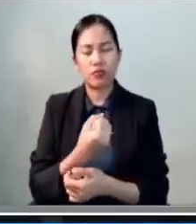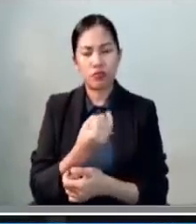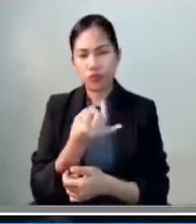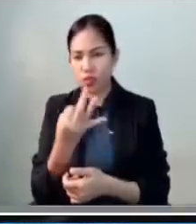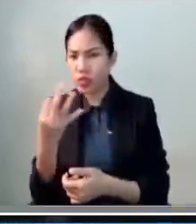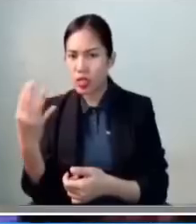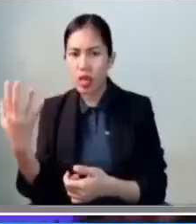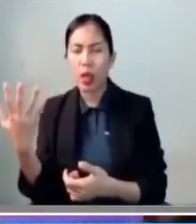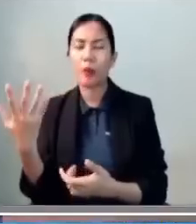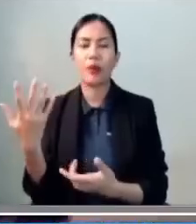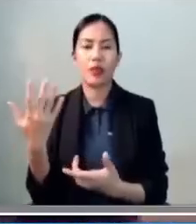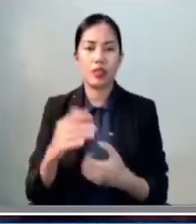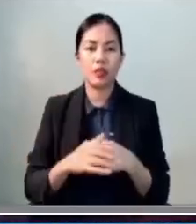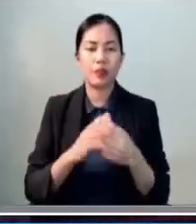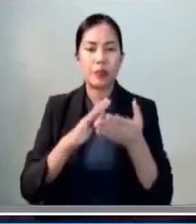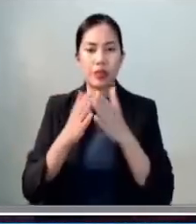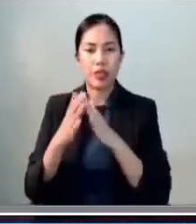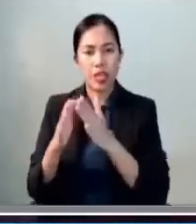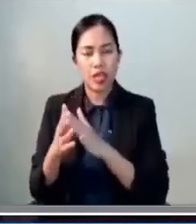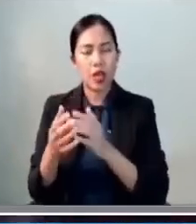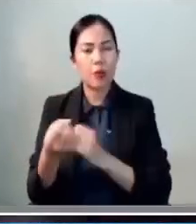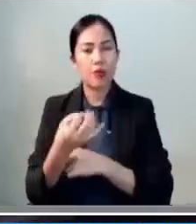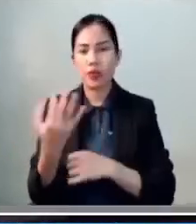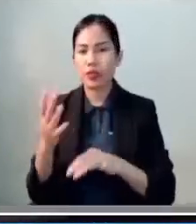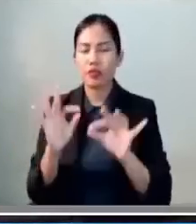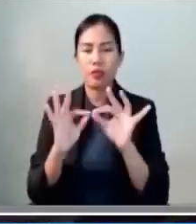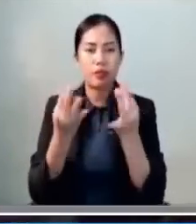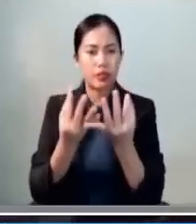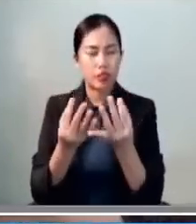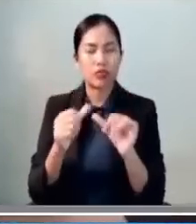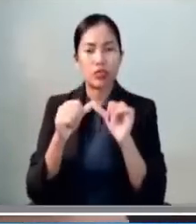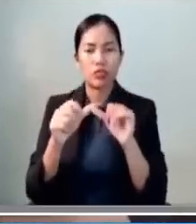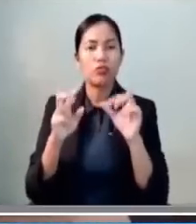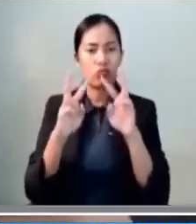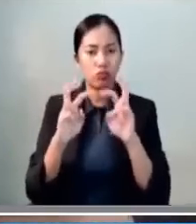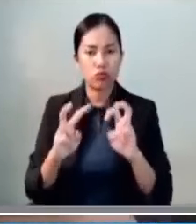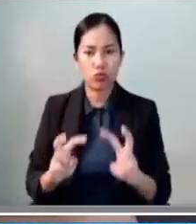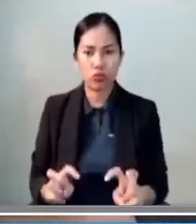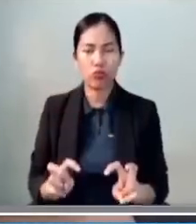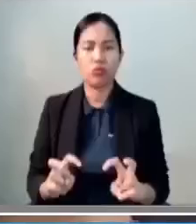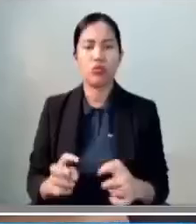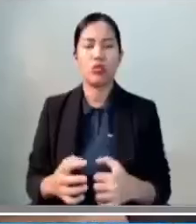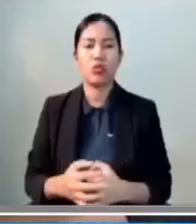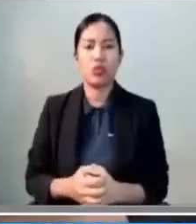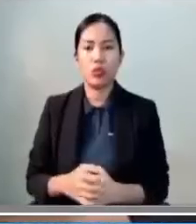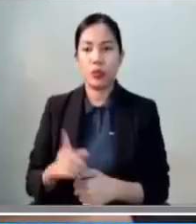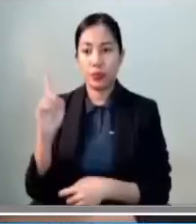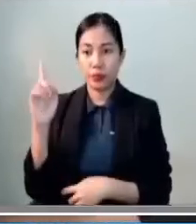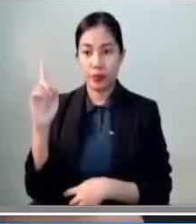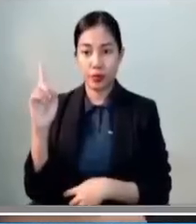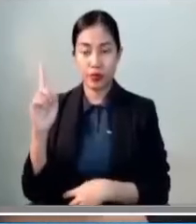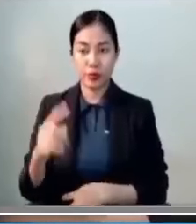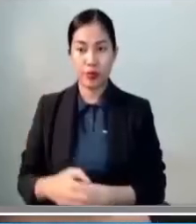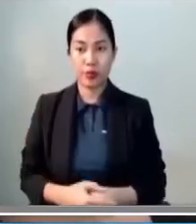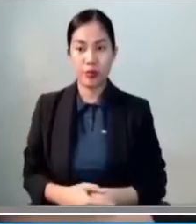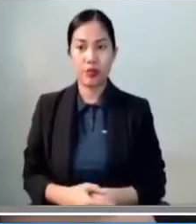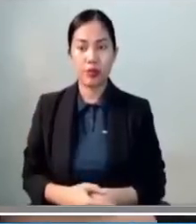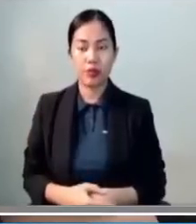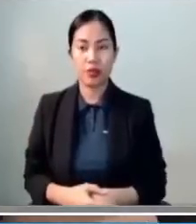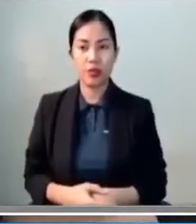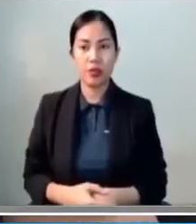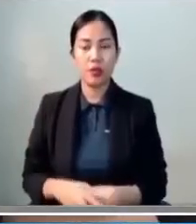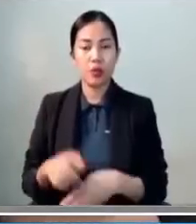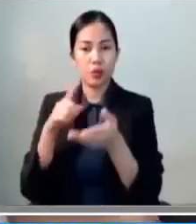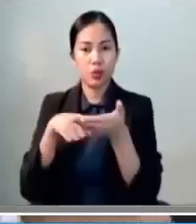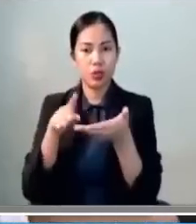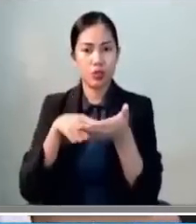ang naapektuhan. Iniimbestigahan pa ng BFP ang sanhi ng apoy. Ayon sa ating mga paunang investigasyon, ay nagsimula po